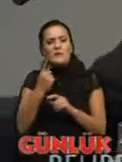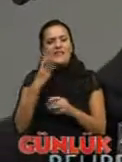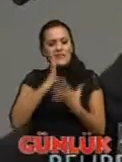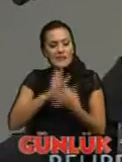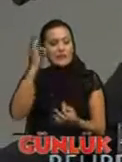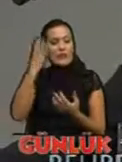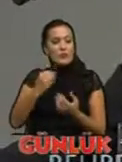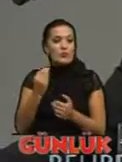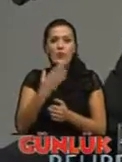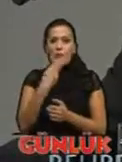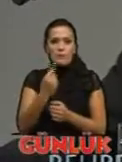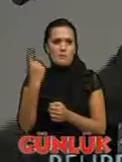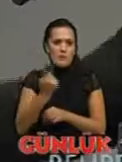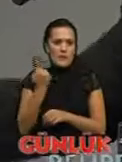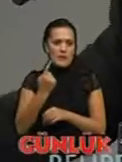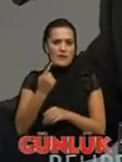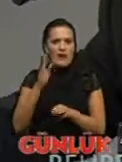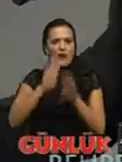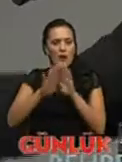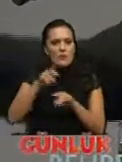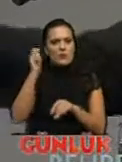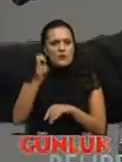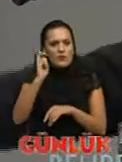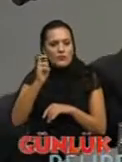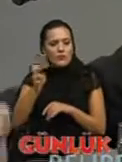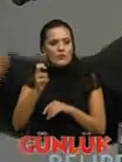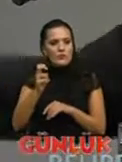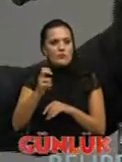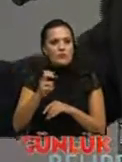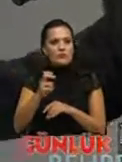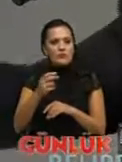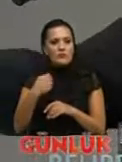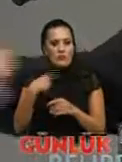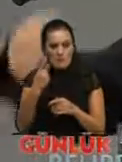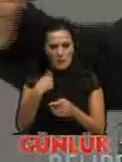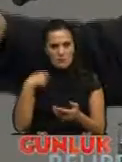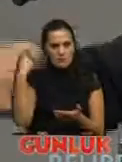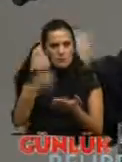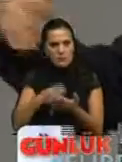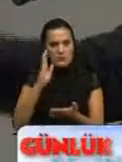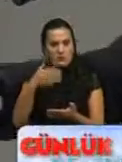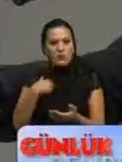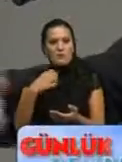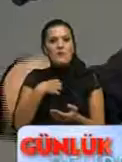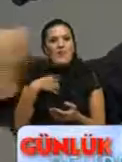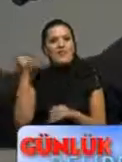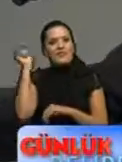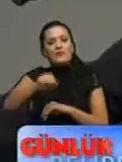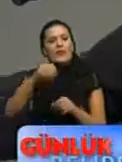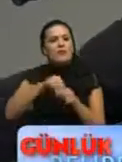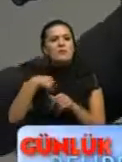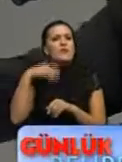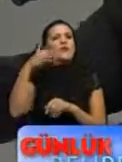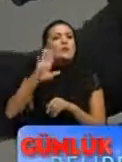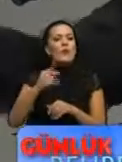İnsani olarak çok ayıp bir şey. Yani kapıyı çalıyorsunuz. Paramla gidiyorum. Yani pardon, işgale de gitmiyorum, şey de